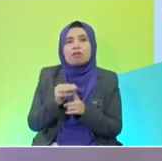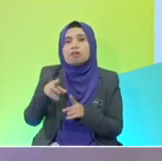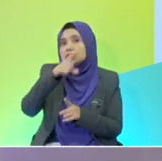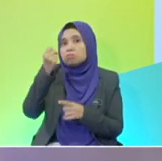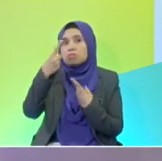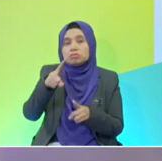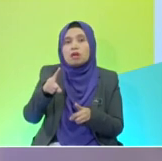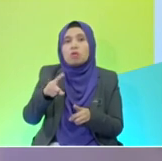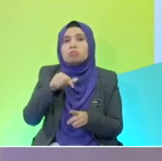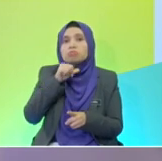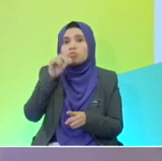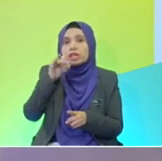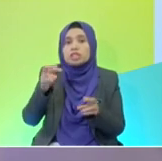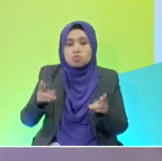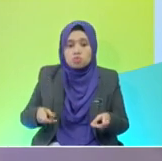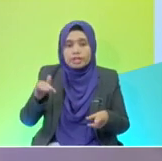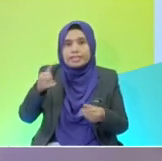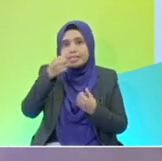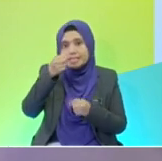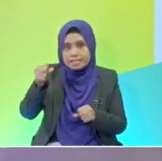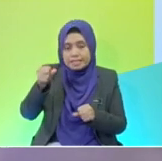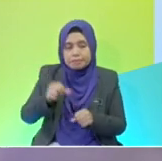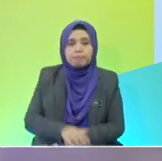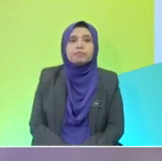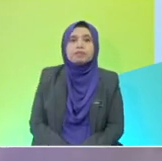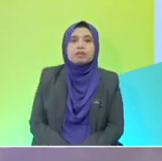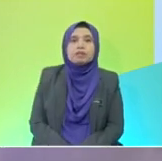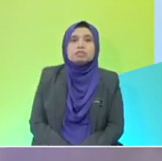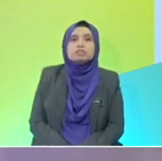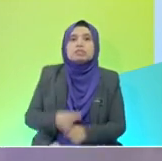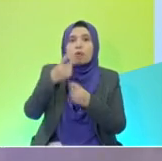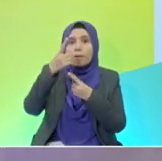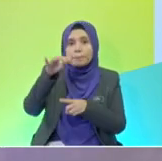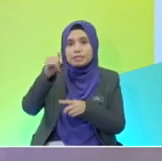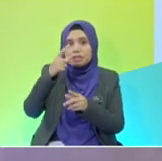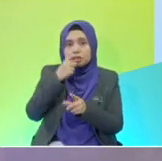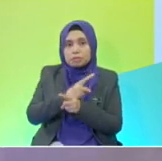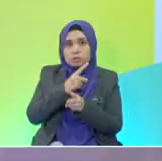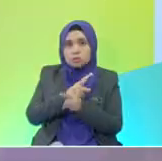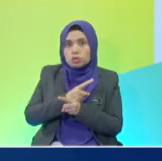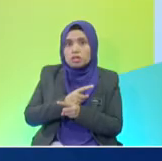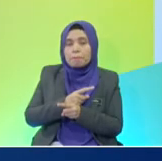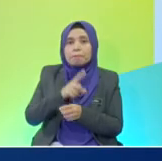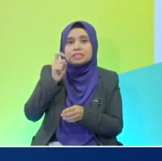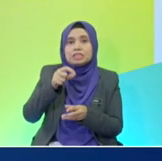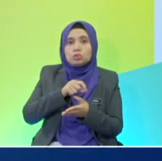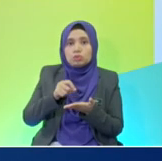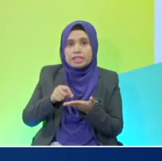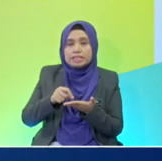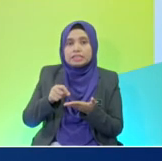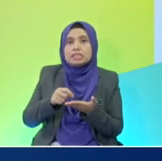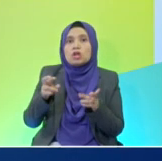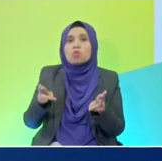menjawab bukan di ruangnya disediakan Oke jadi jawaban yang tepat adalah murid belum menulis di ruang yang